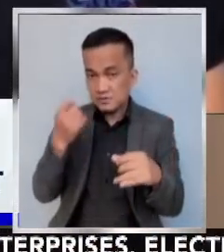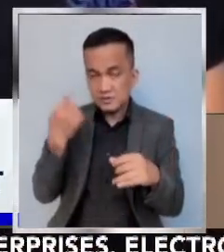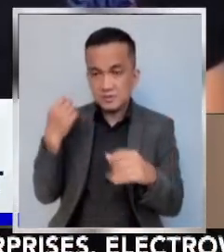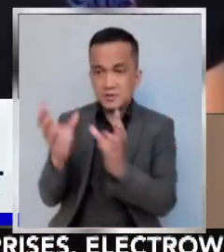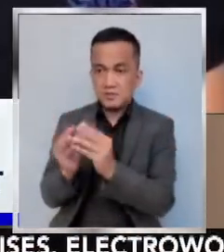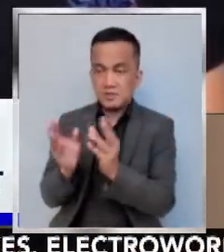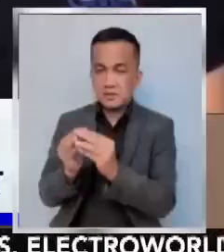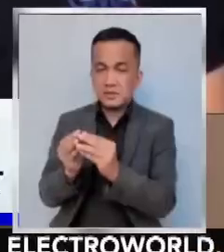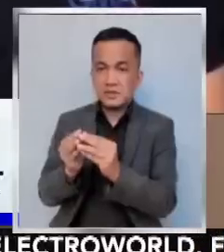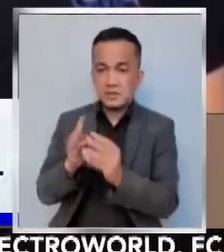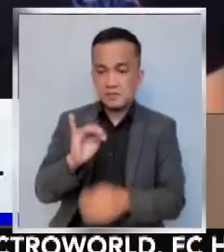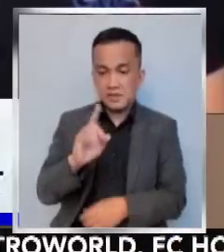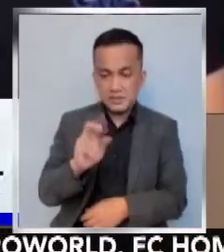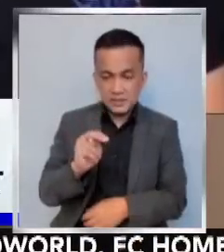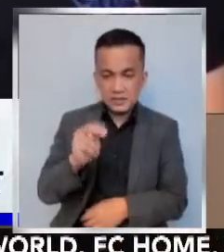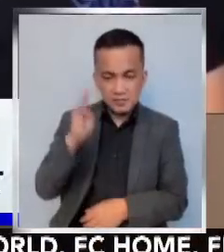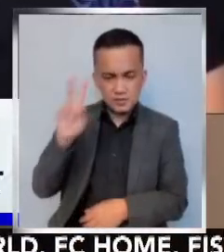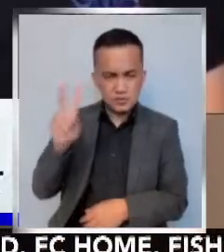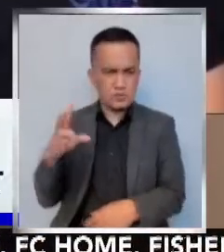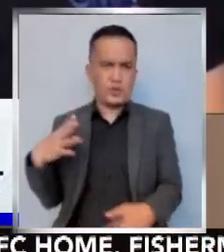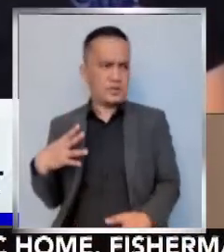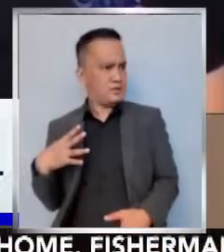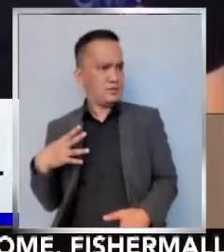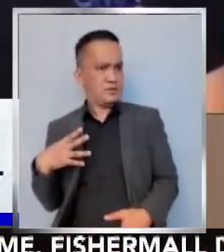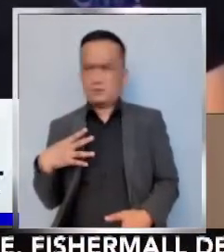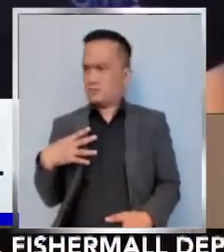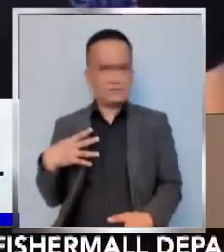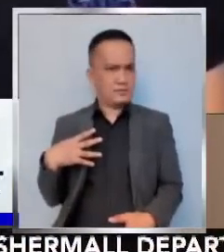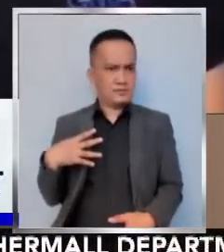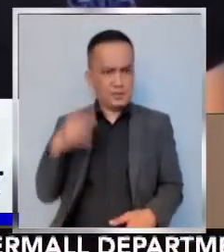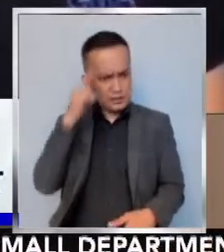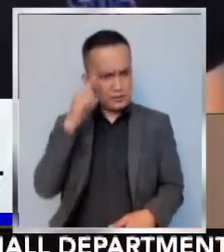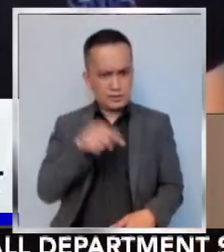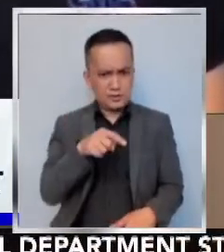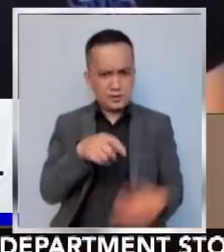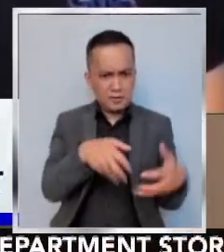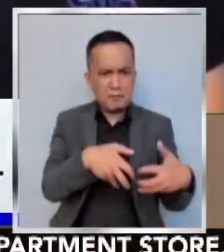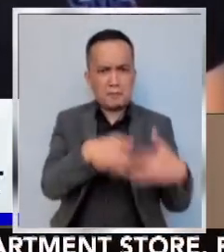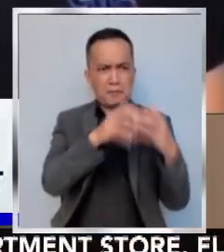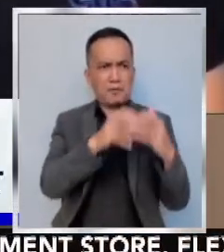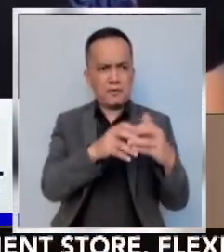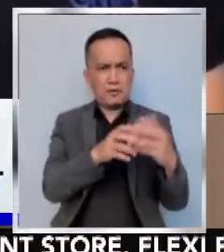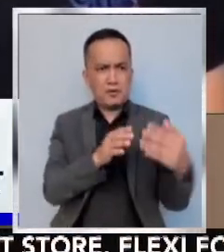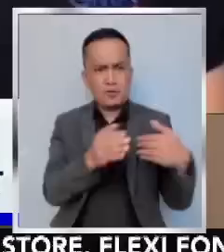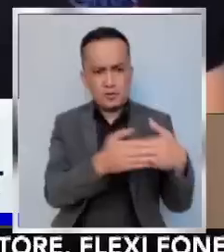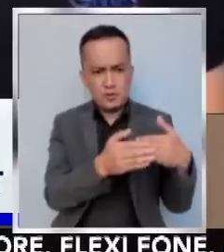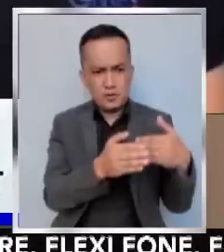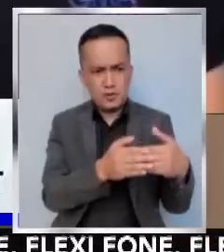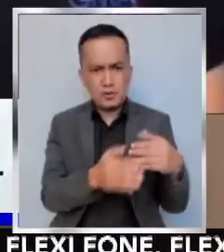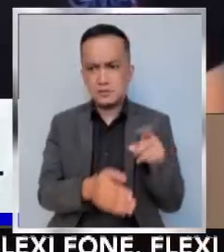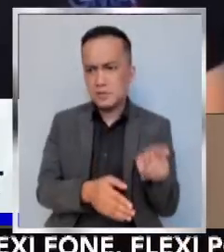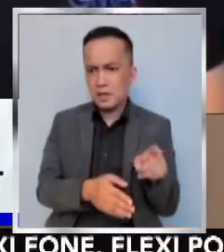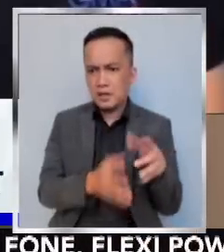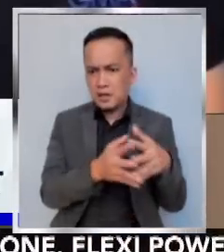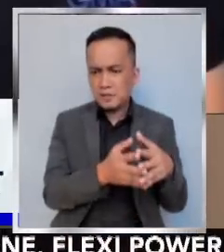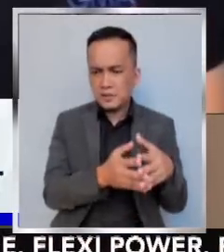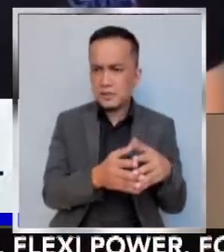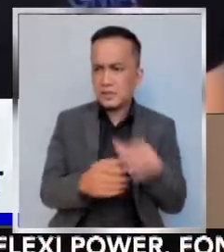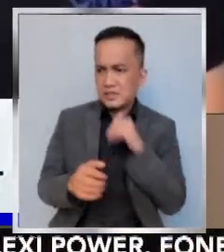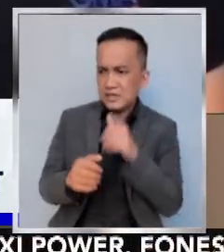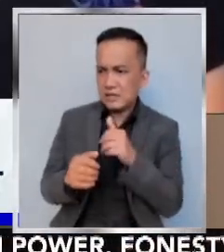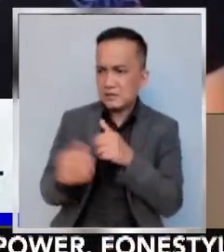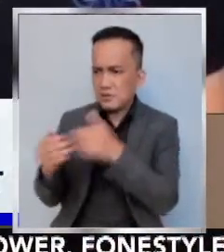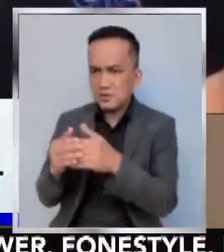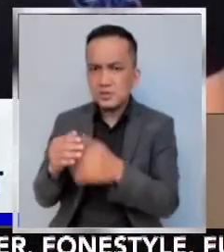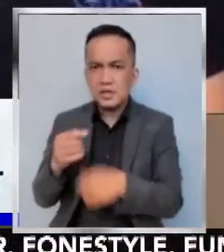Marcos. Na parang, wait lang, I thought you're rebooting things. I thought you're becoming closer to the West and not as close to China and Russia as President